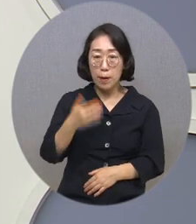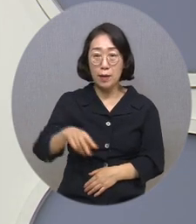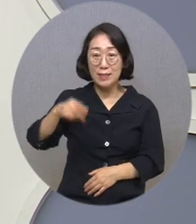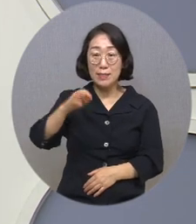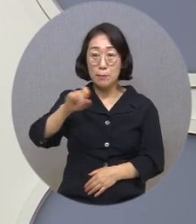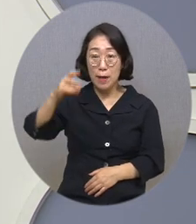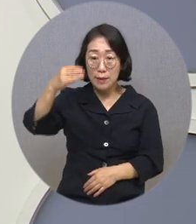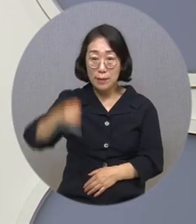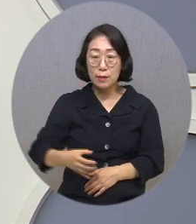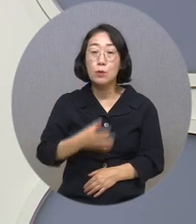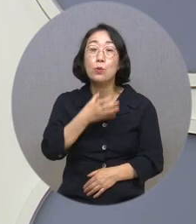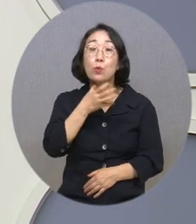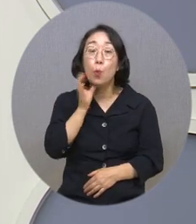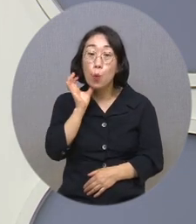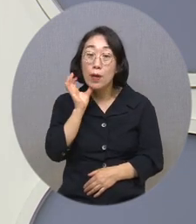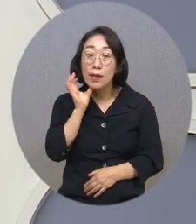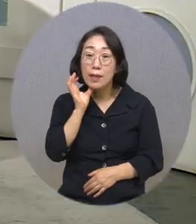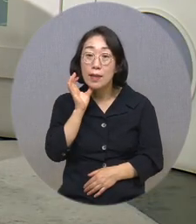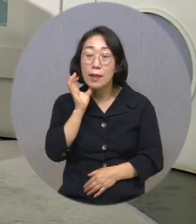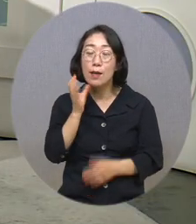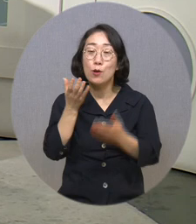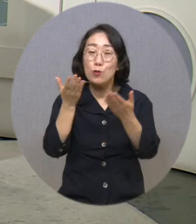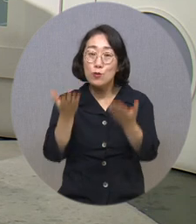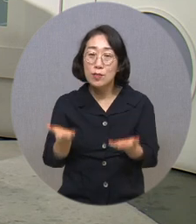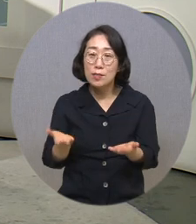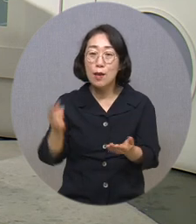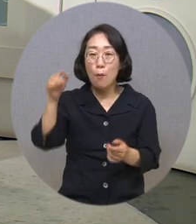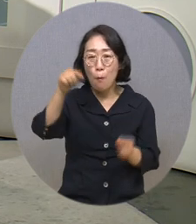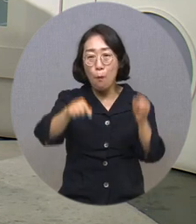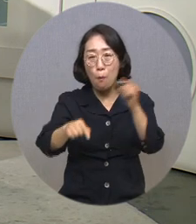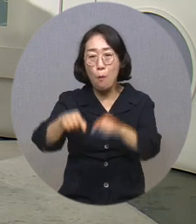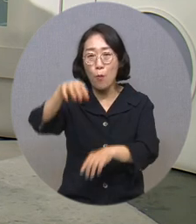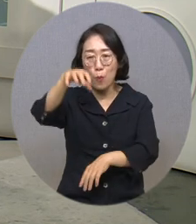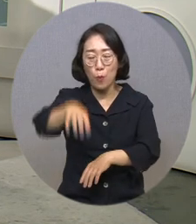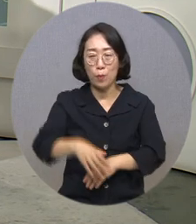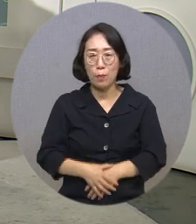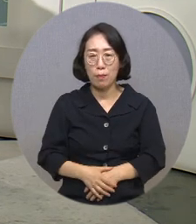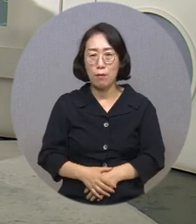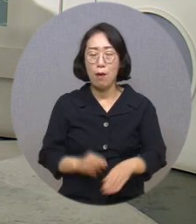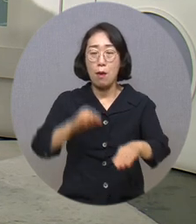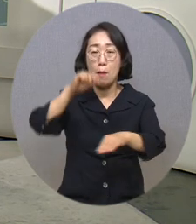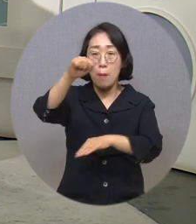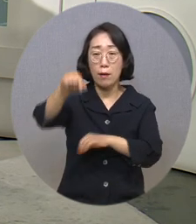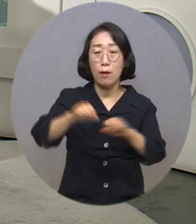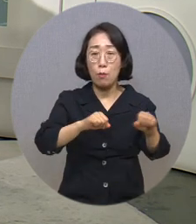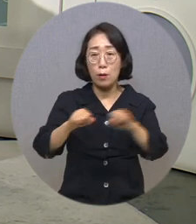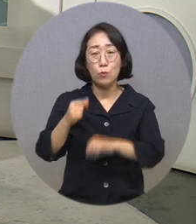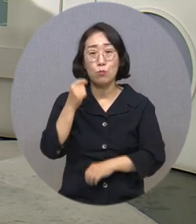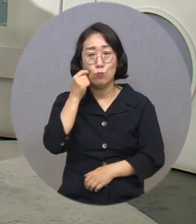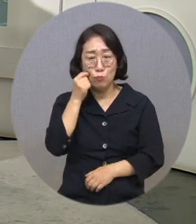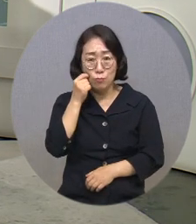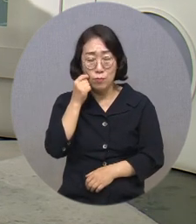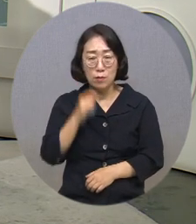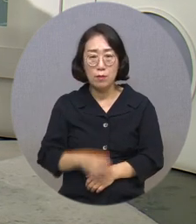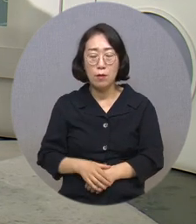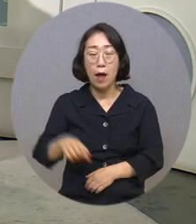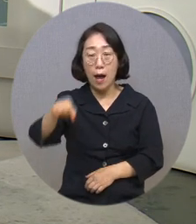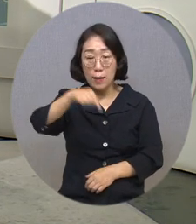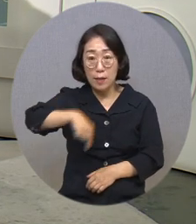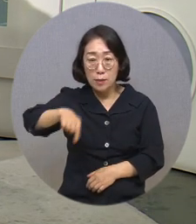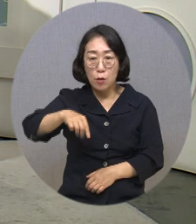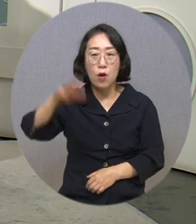경로당 어르신들. 우와, 왜냐면 멋지네요. 어르신들이 요즘 밖에 못 나가니까 스마트 경로당 안에서 자살 예방